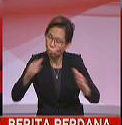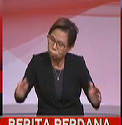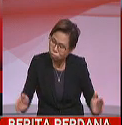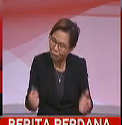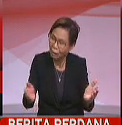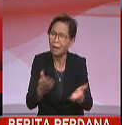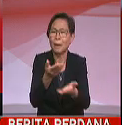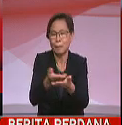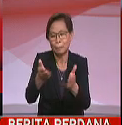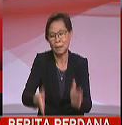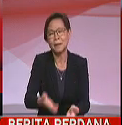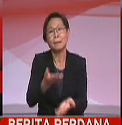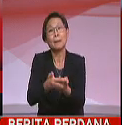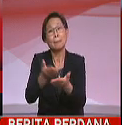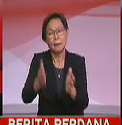kepada pembeli.